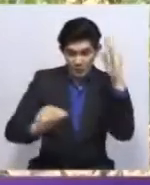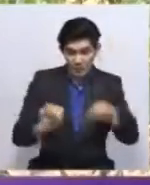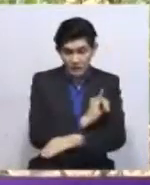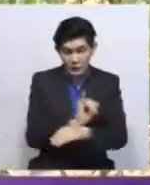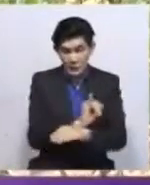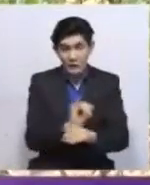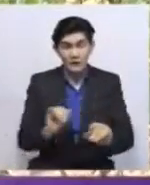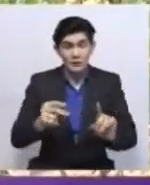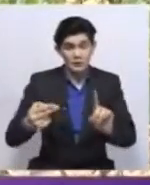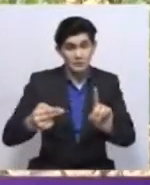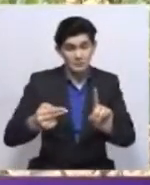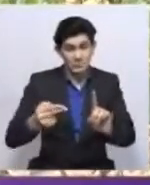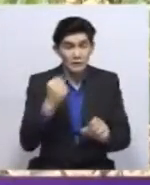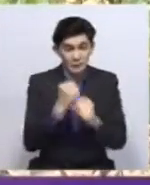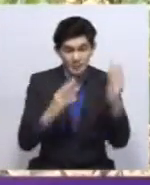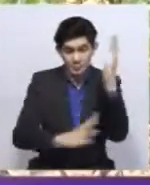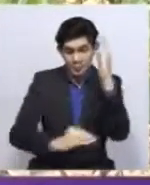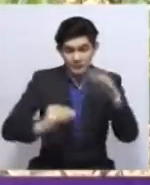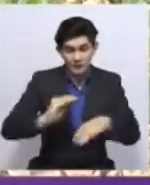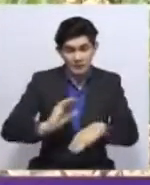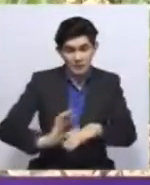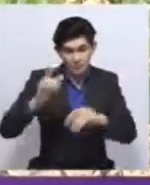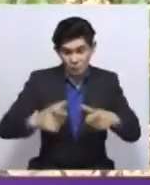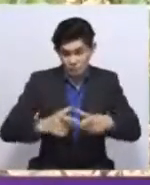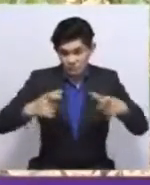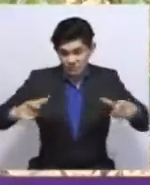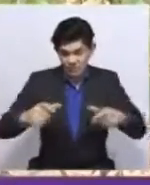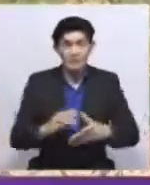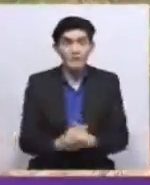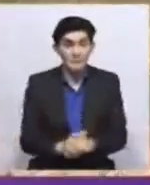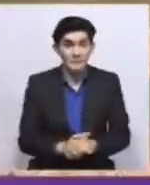ไร่ขับเคลื่อนสู่มันสำปะหลังอินทรีย์แปลงใหญ่ค่ะ